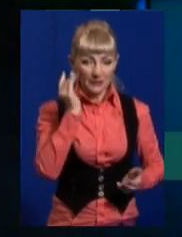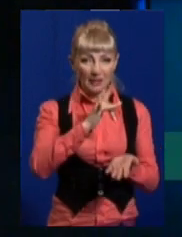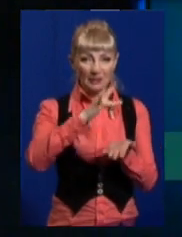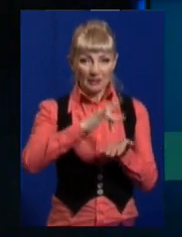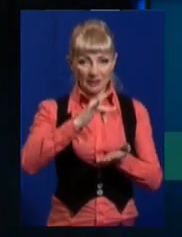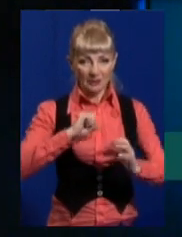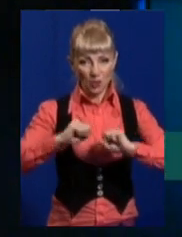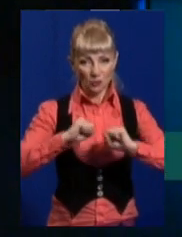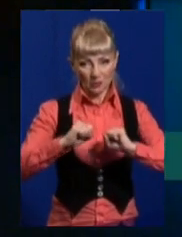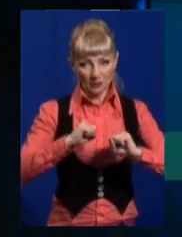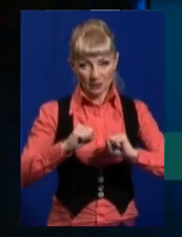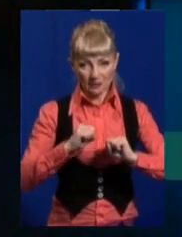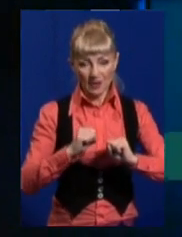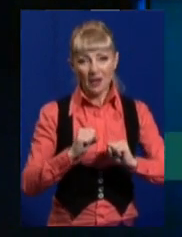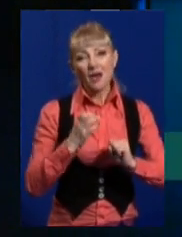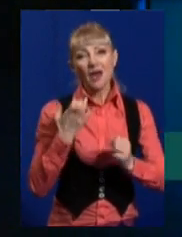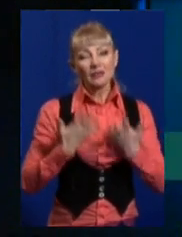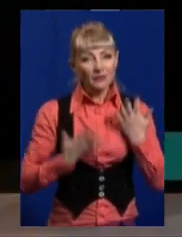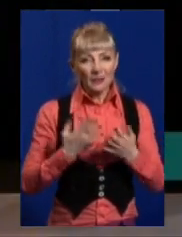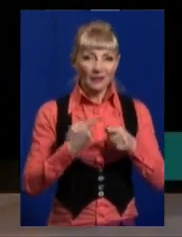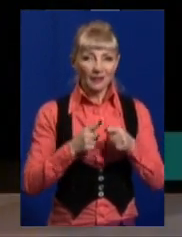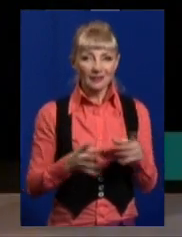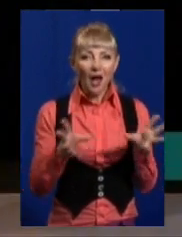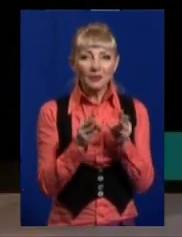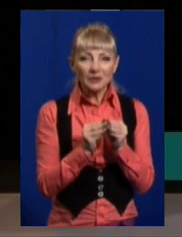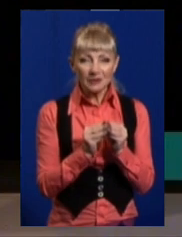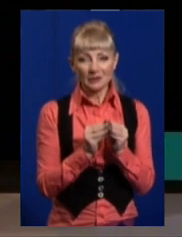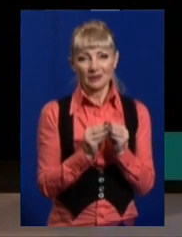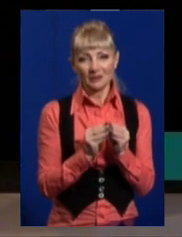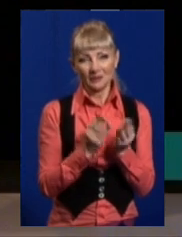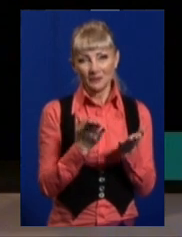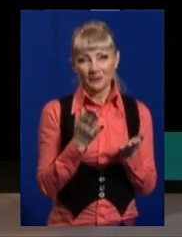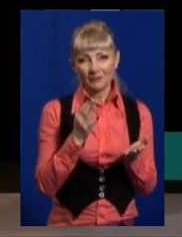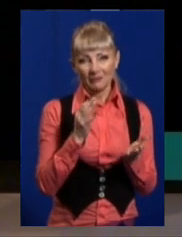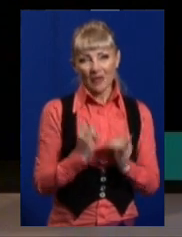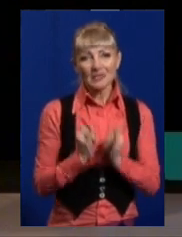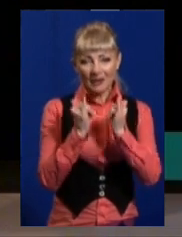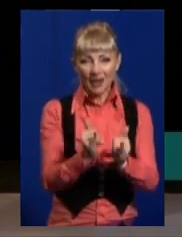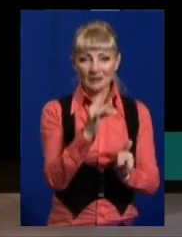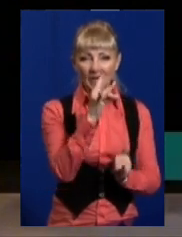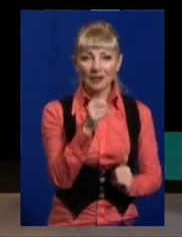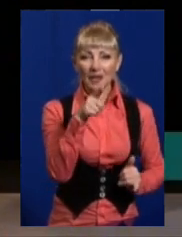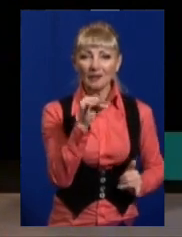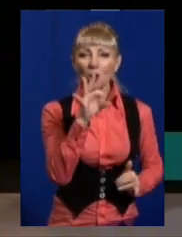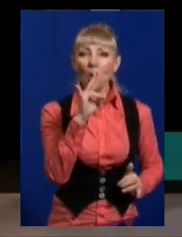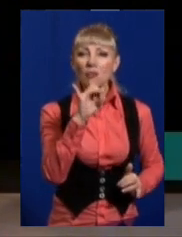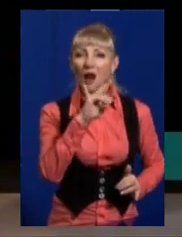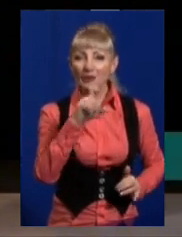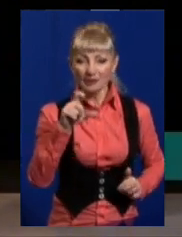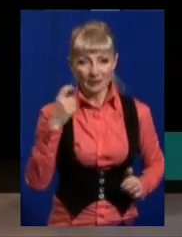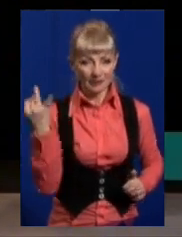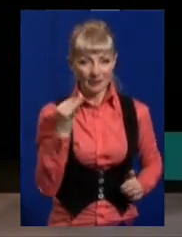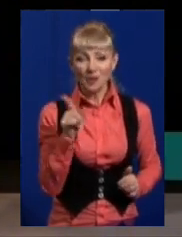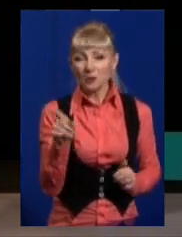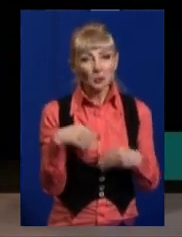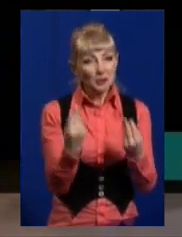центрального керівництва партії. Тобто, скоріше, це об'єднання навколо регіональних інтересів, але воно не принесе цієї